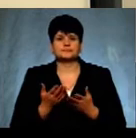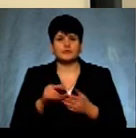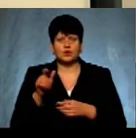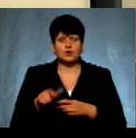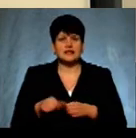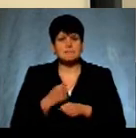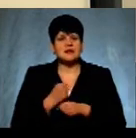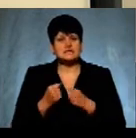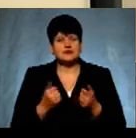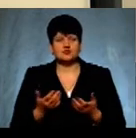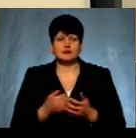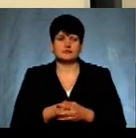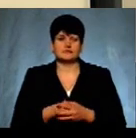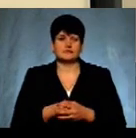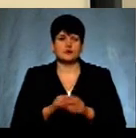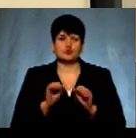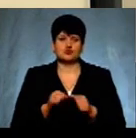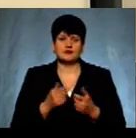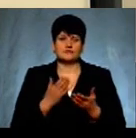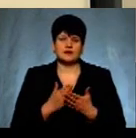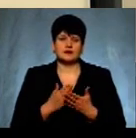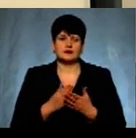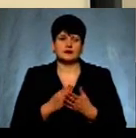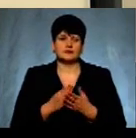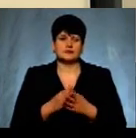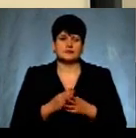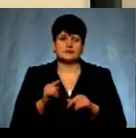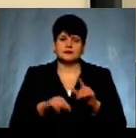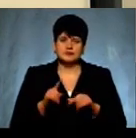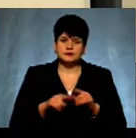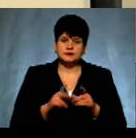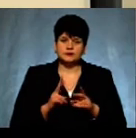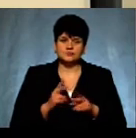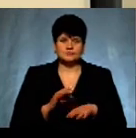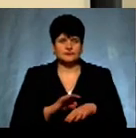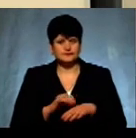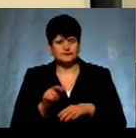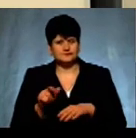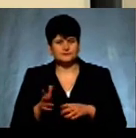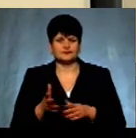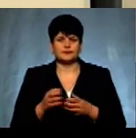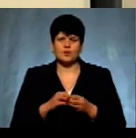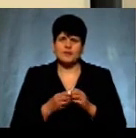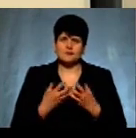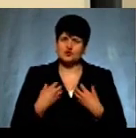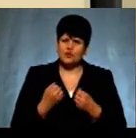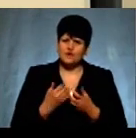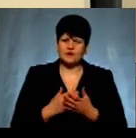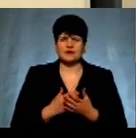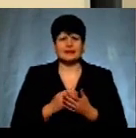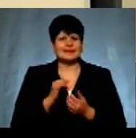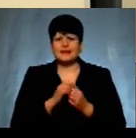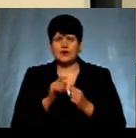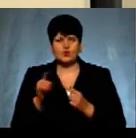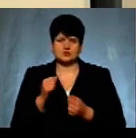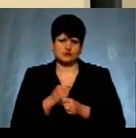людині працевлаштуватися. Можливо, є утриманці, можливо, є якісь, ну, от, проблеми зі здоров'ям. Так? Тобто не кожна вакансія